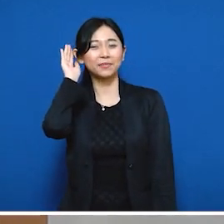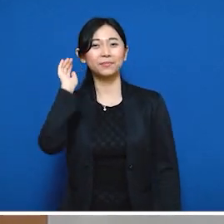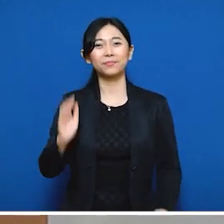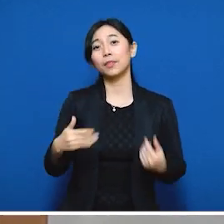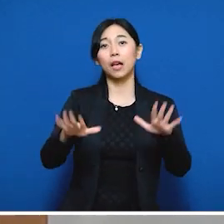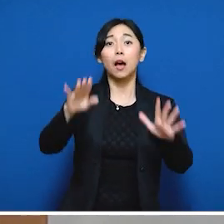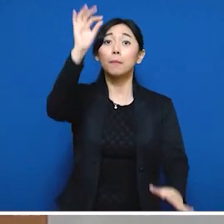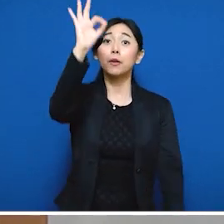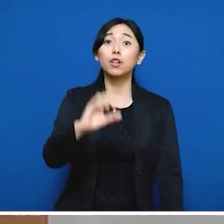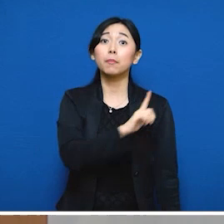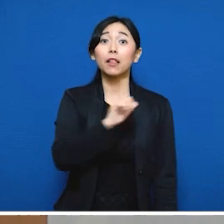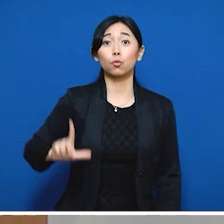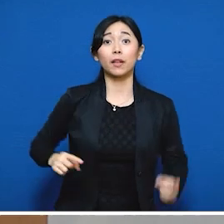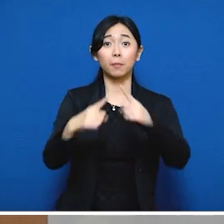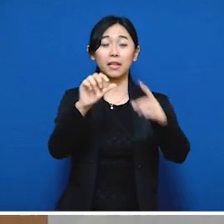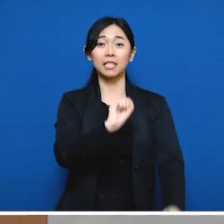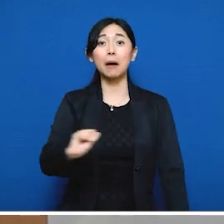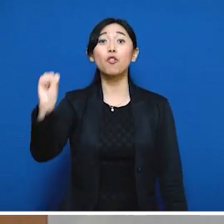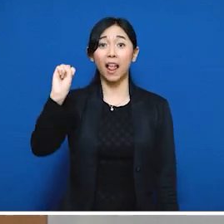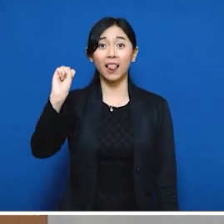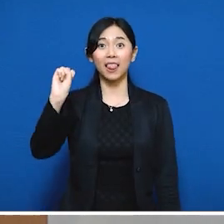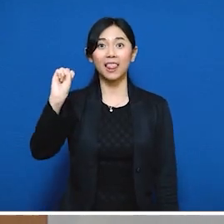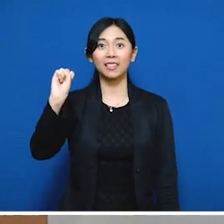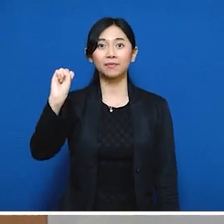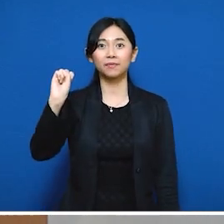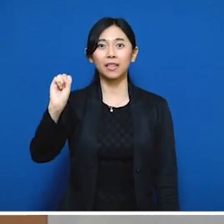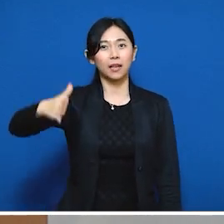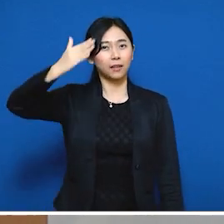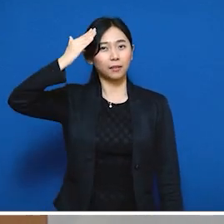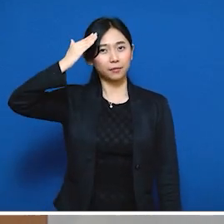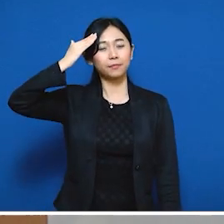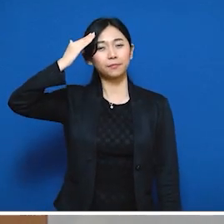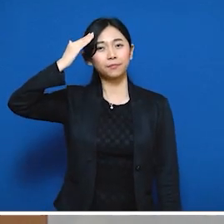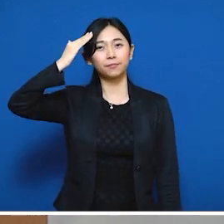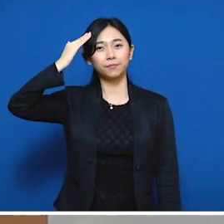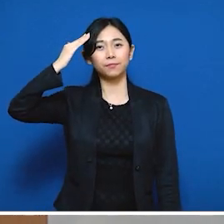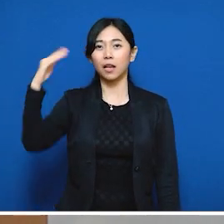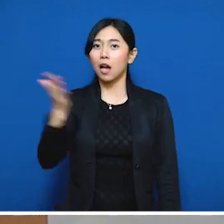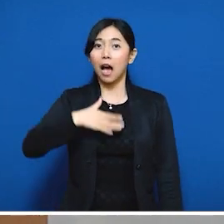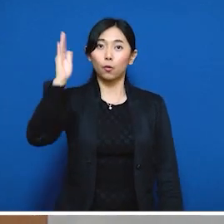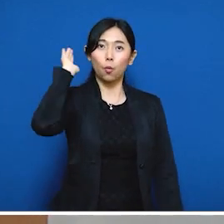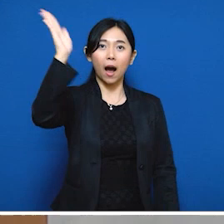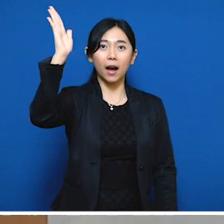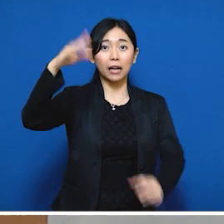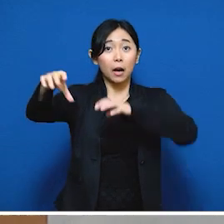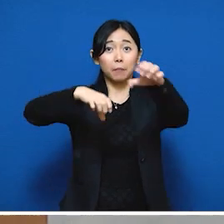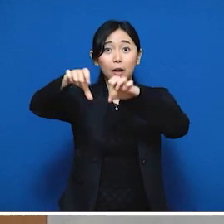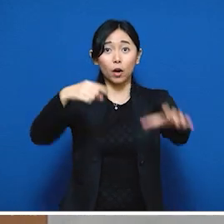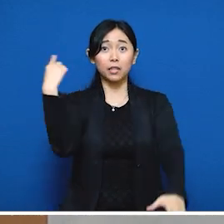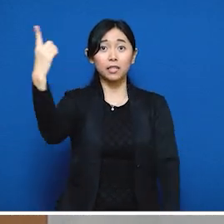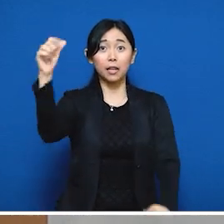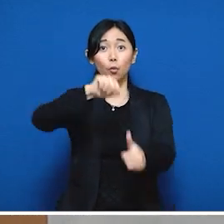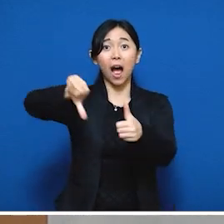Lalu berfirmanlah Tuhan kepada Samuel, "Ketahuilah, aku akan melakukan sesuatu